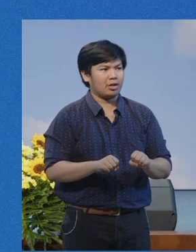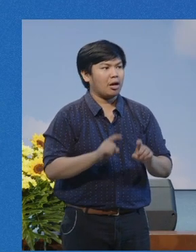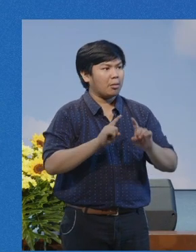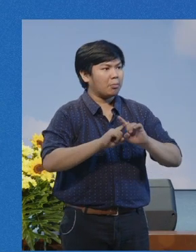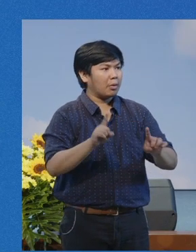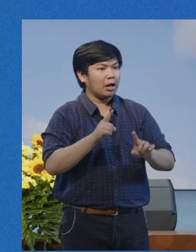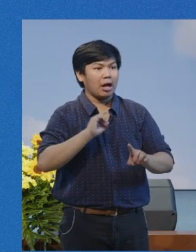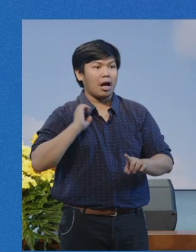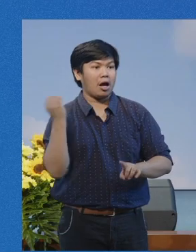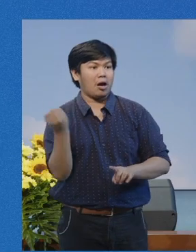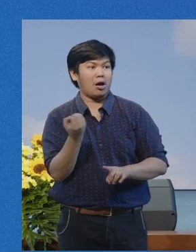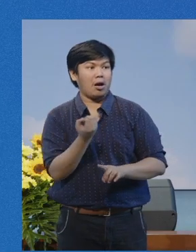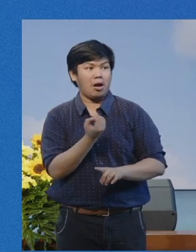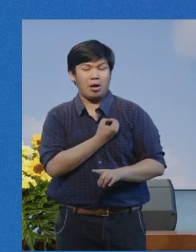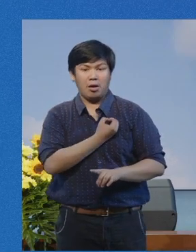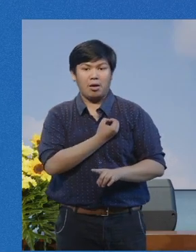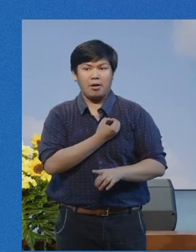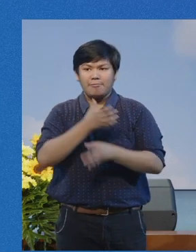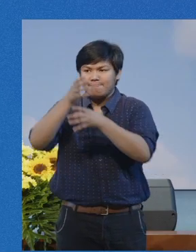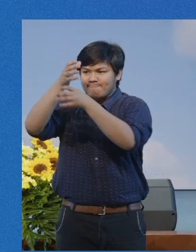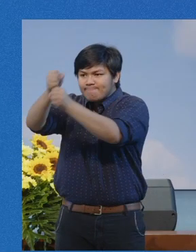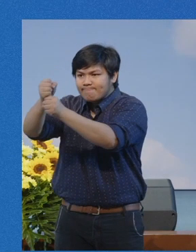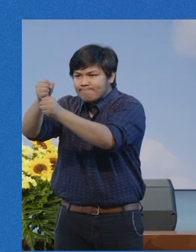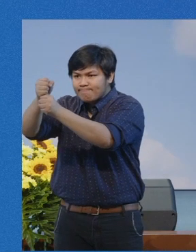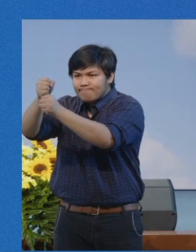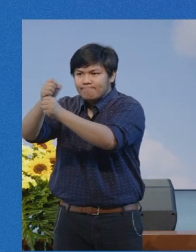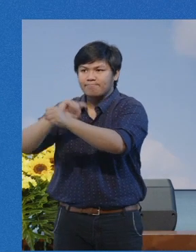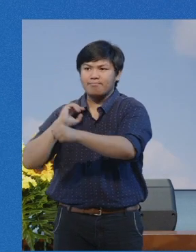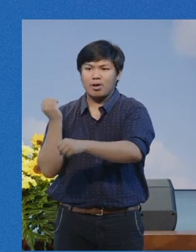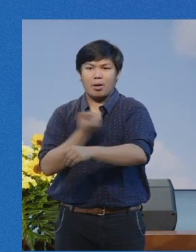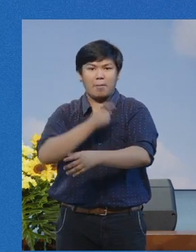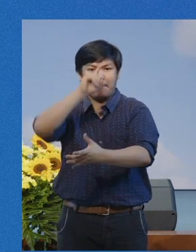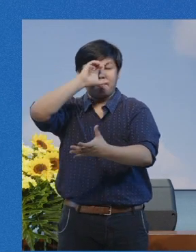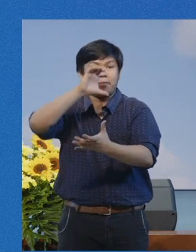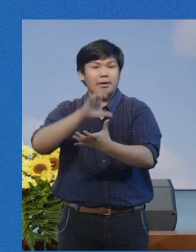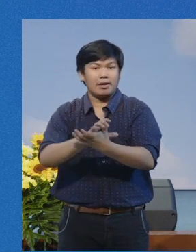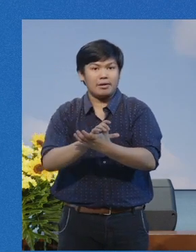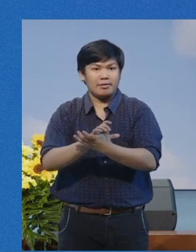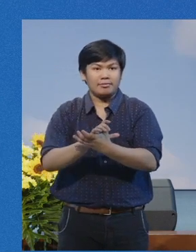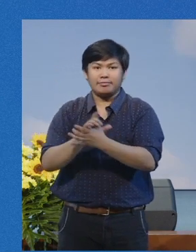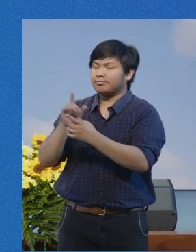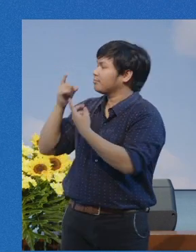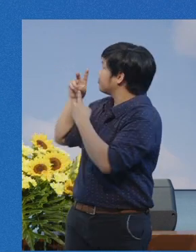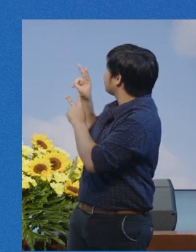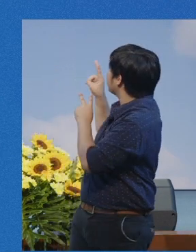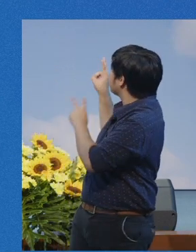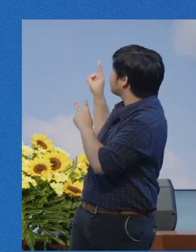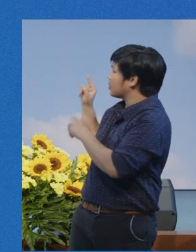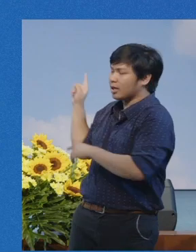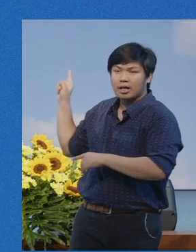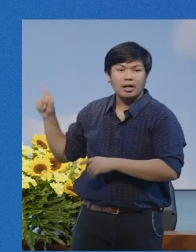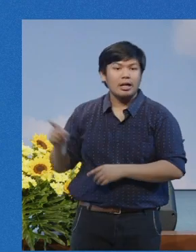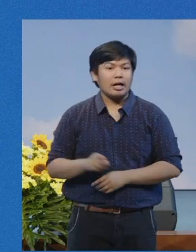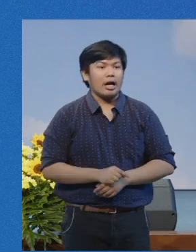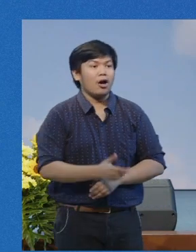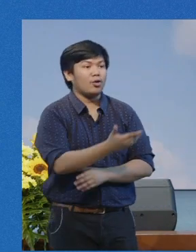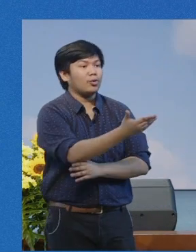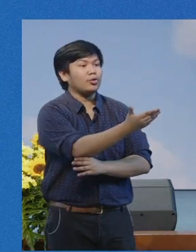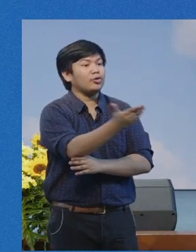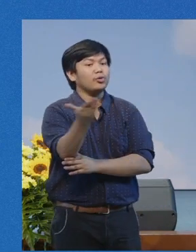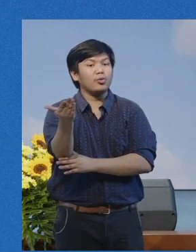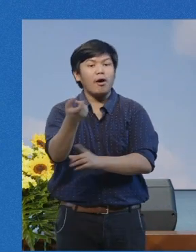ang ating pinanghahawakan ay 1 John 4:4. Little children, you are from